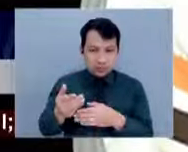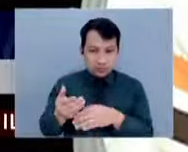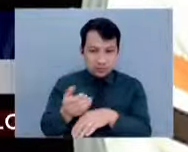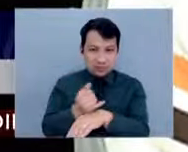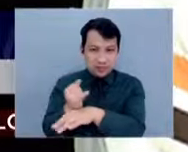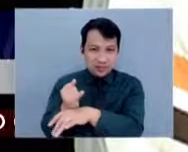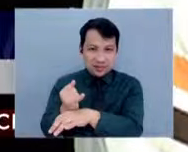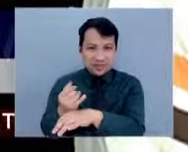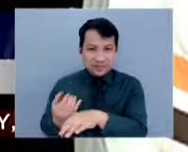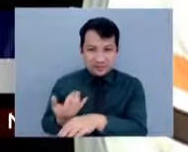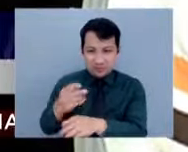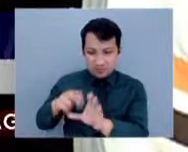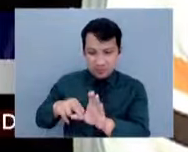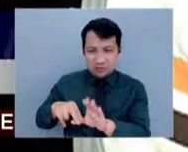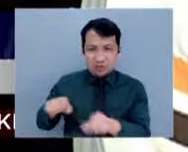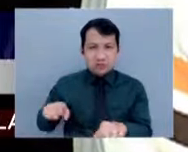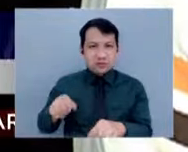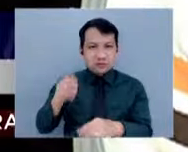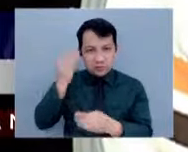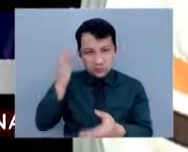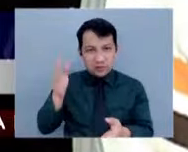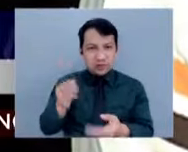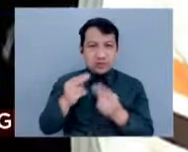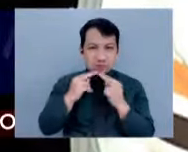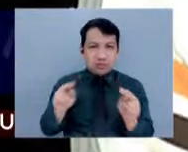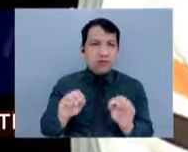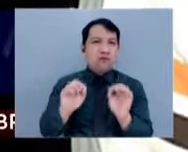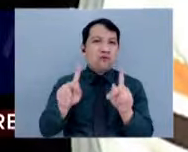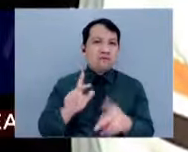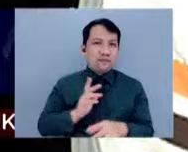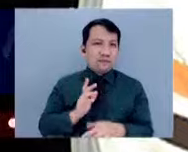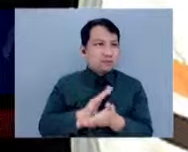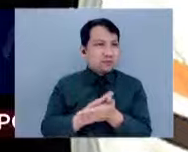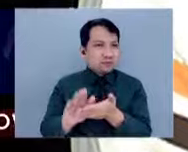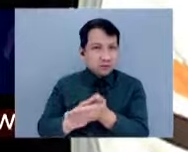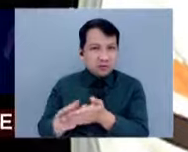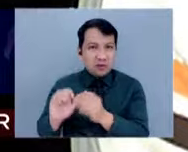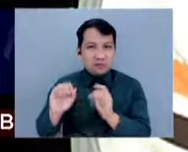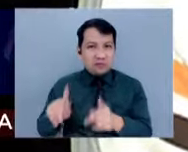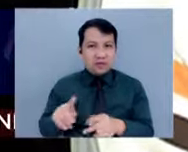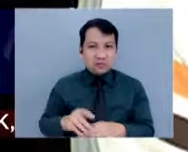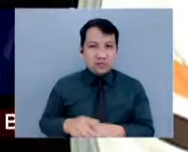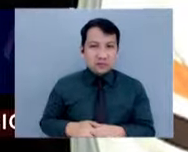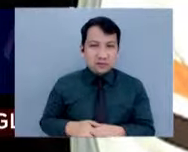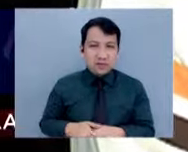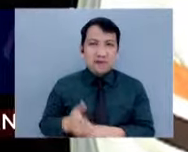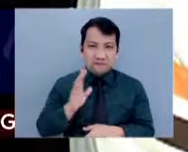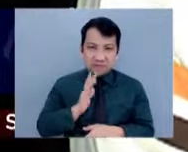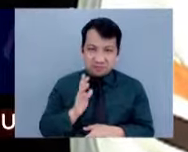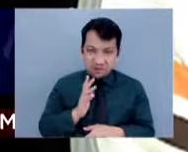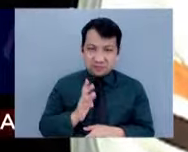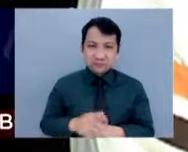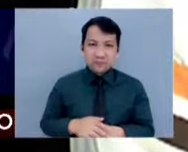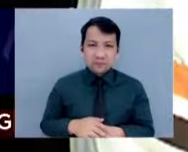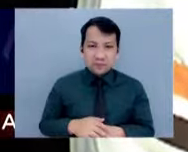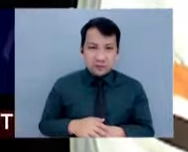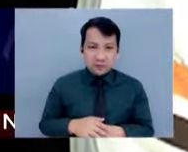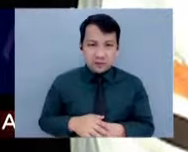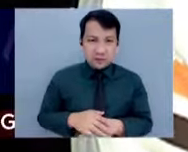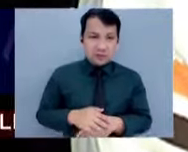kami, pero sabi naman sa balita okay na daw, na-disinfect na o naayos na okay na. Pero nag-iingat pa din